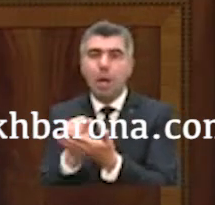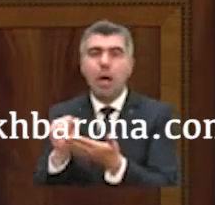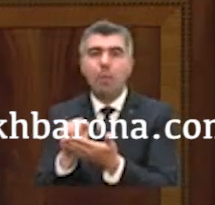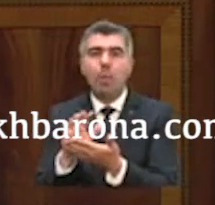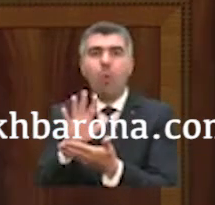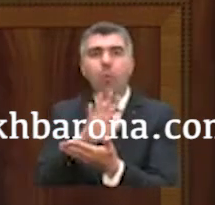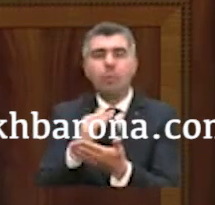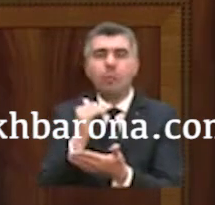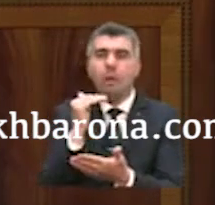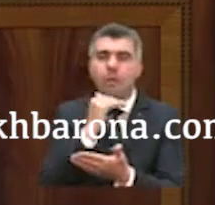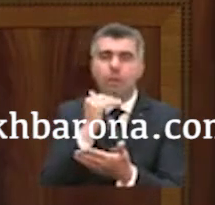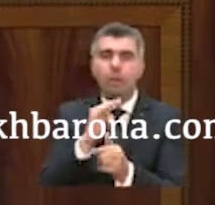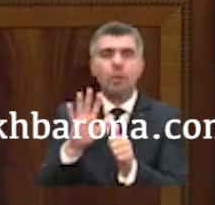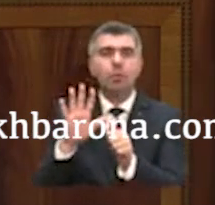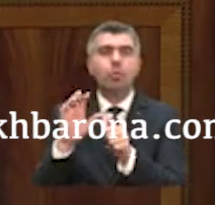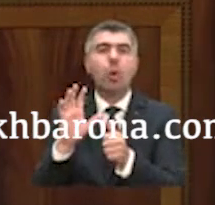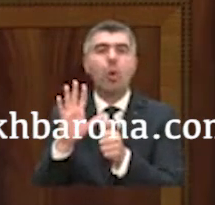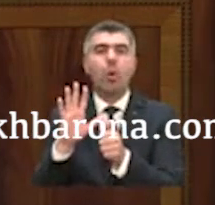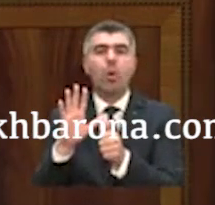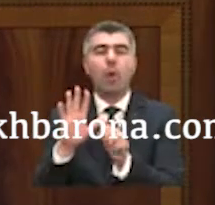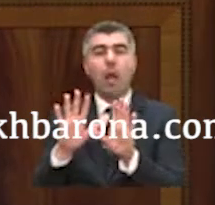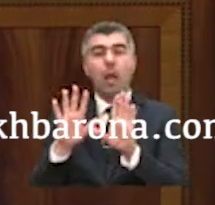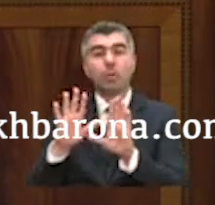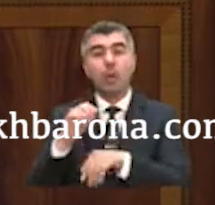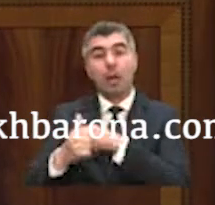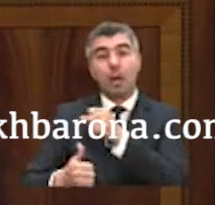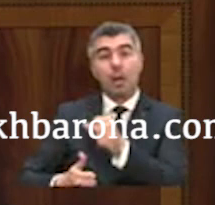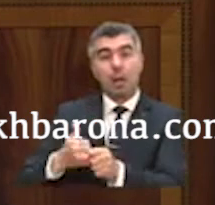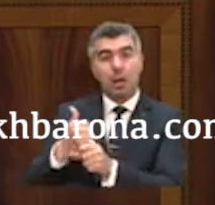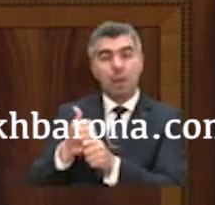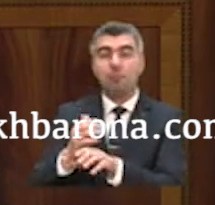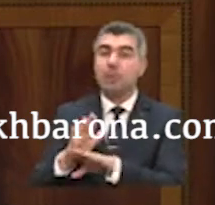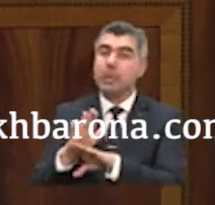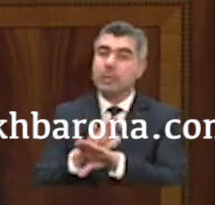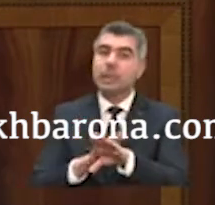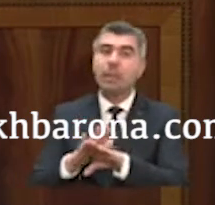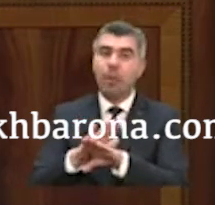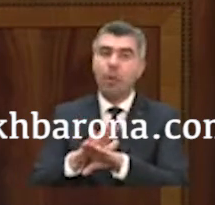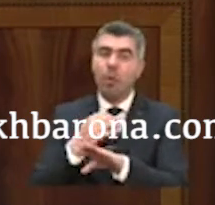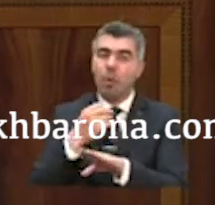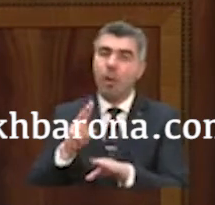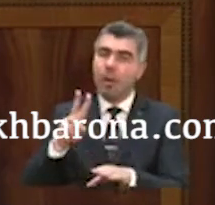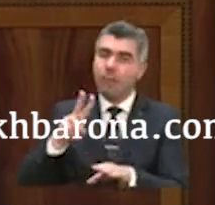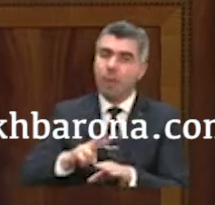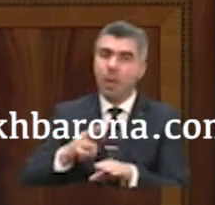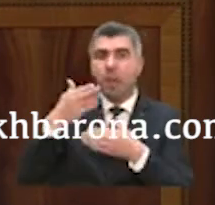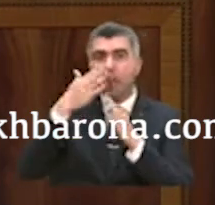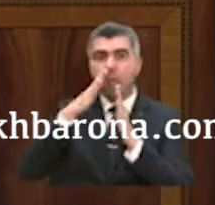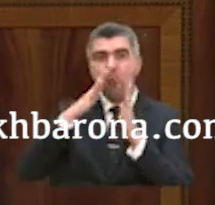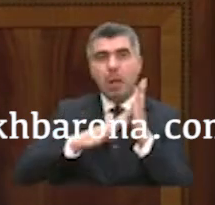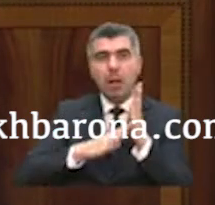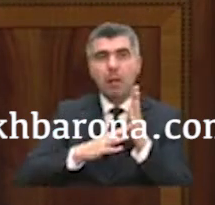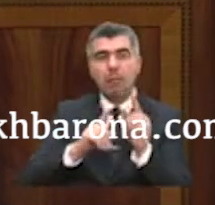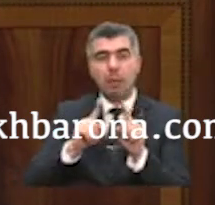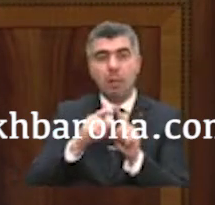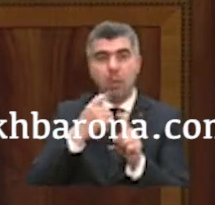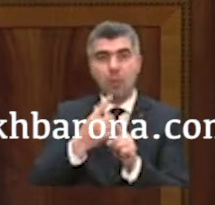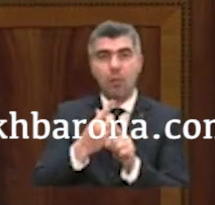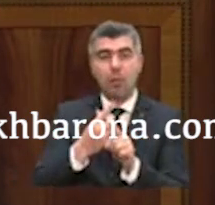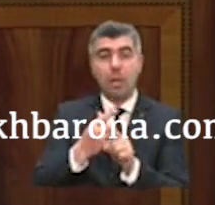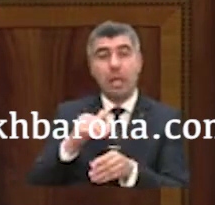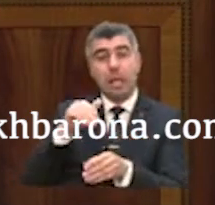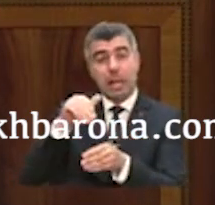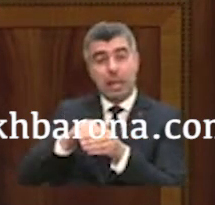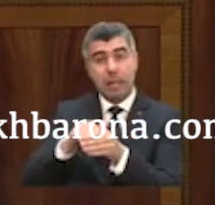بالسرعه ويديروا في 6 شهور داكشي اللي ما داتوش في 10 سنين ايوا سمحوا لي نقول لكم الحقيقه المغابه وهذا هو الحزب اللي